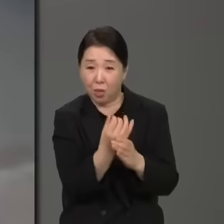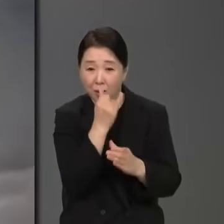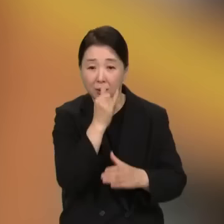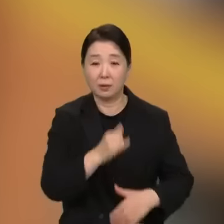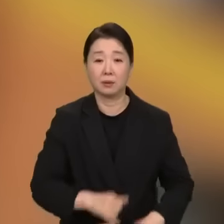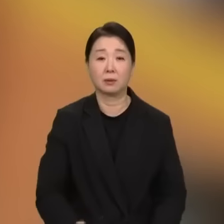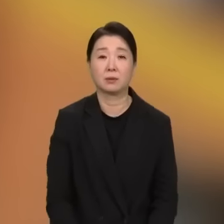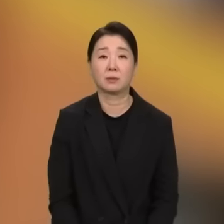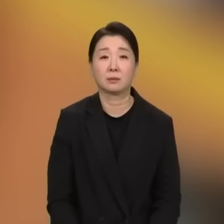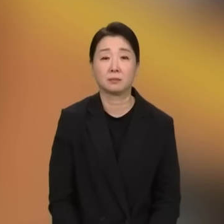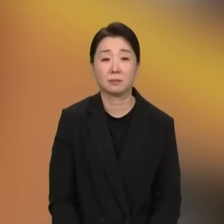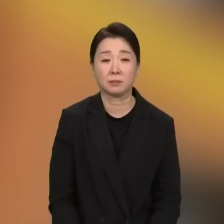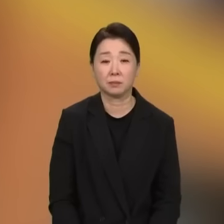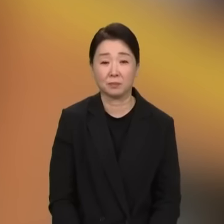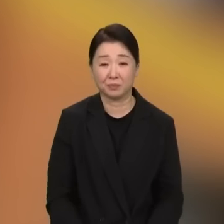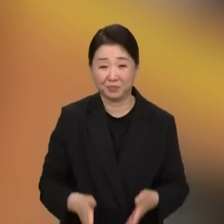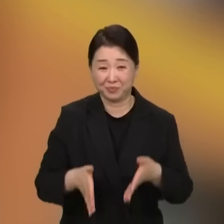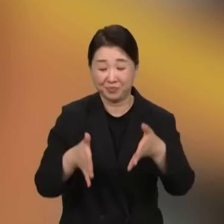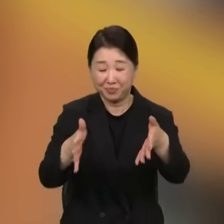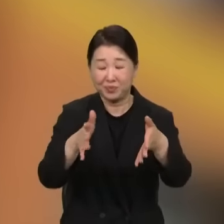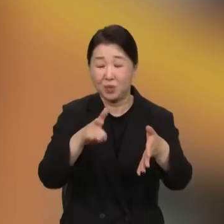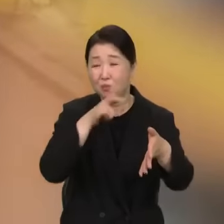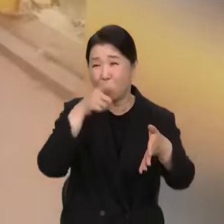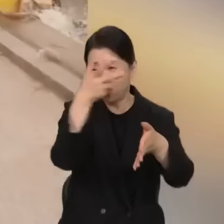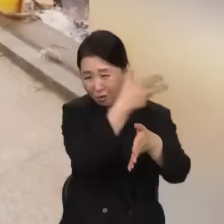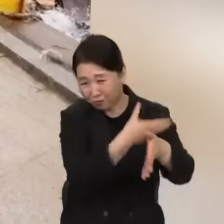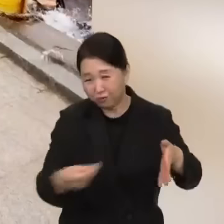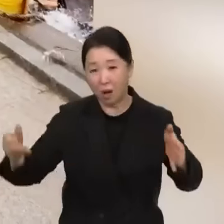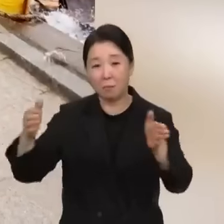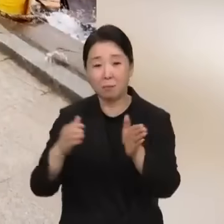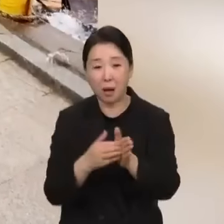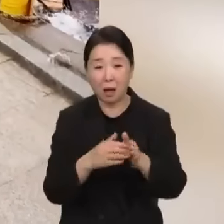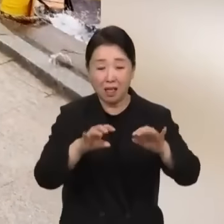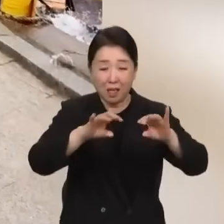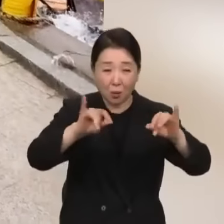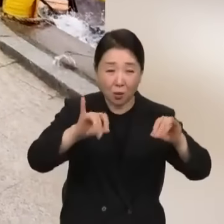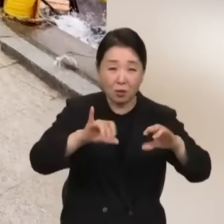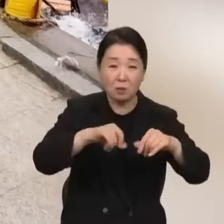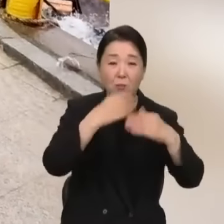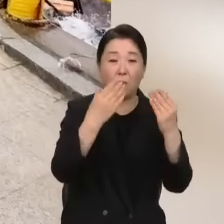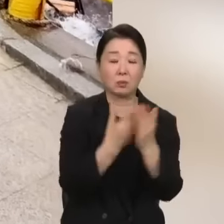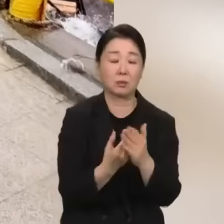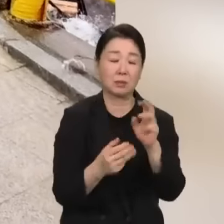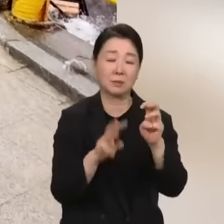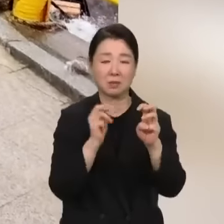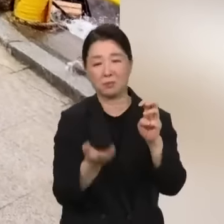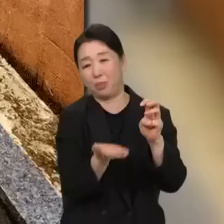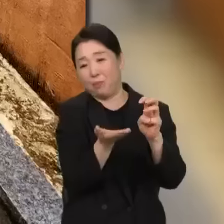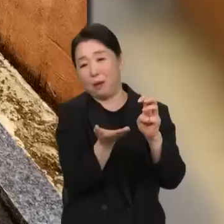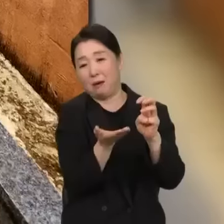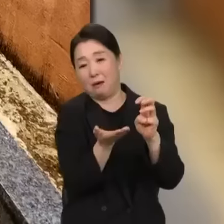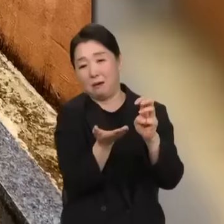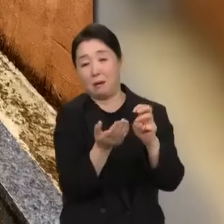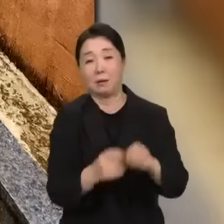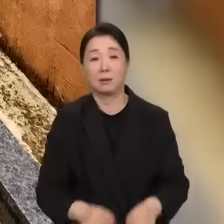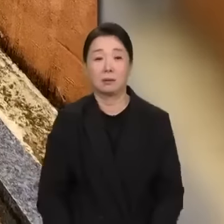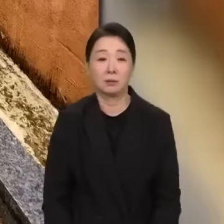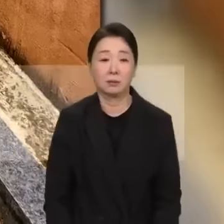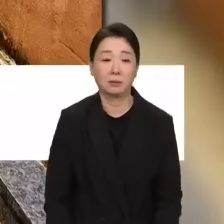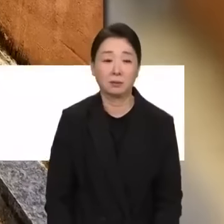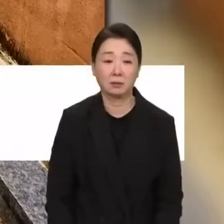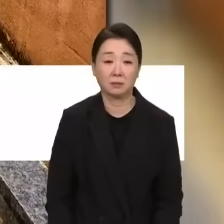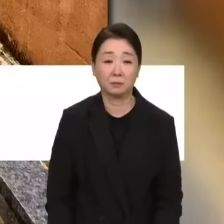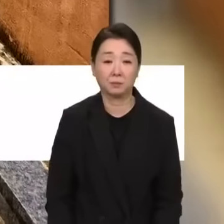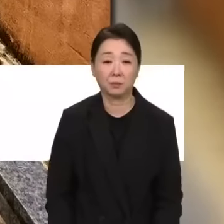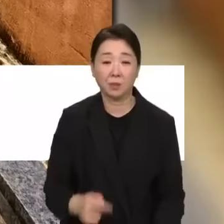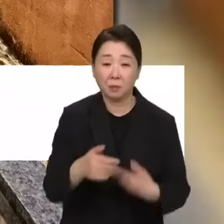치솟습니다. 보도블록은 폭우에 쓸려 나갔고 콘크리트는 30cm 가까이 들떴습니다. 방에 하나, 둘, 셋,